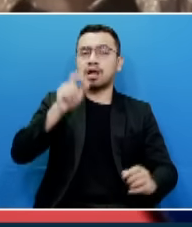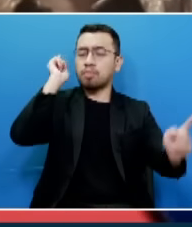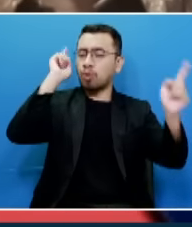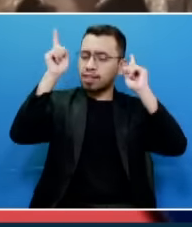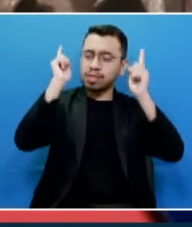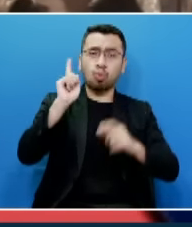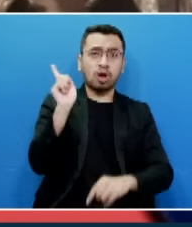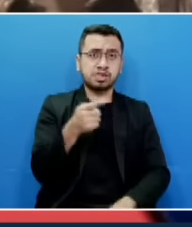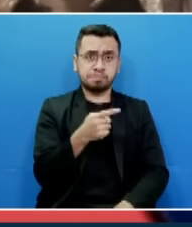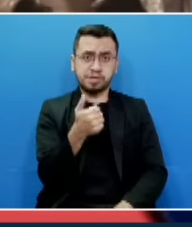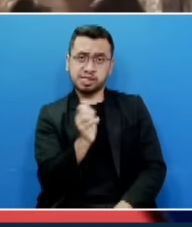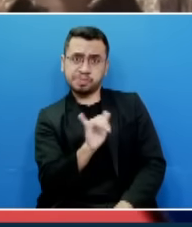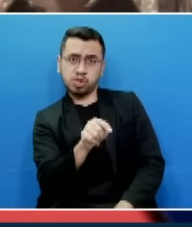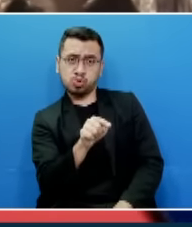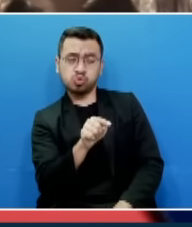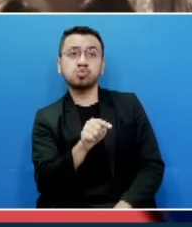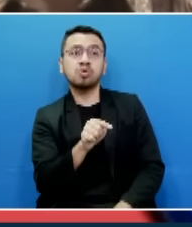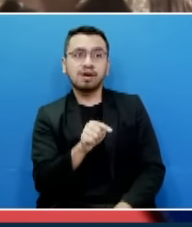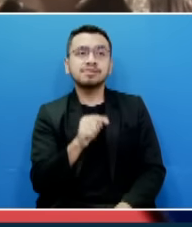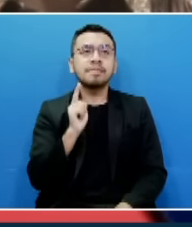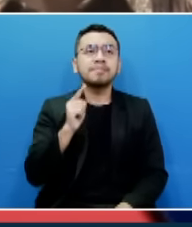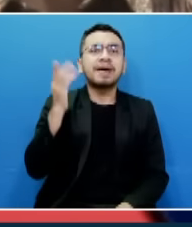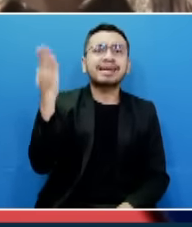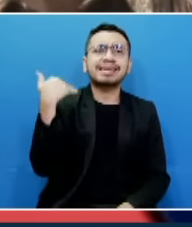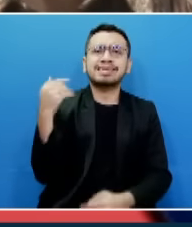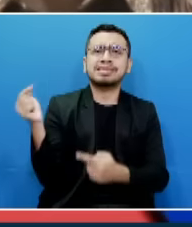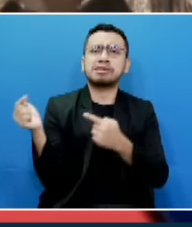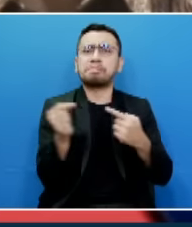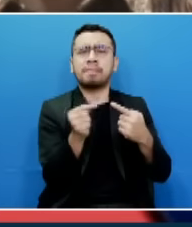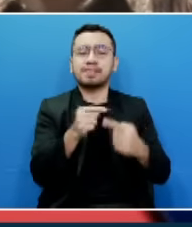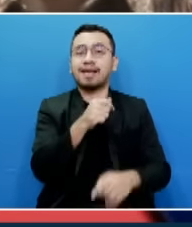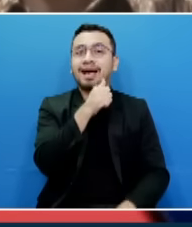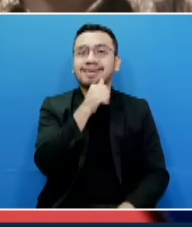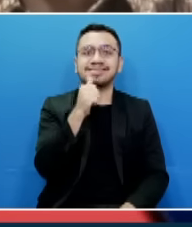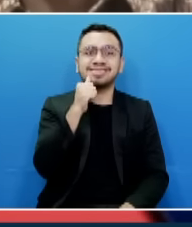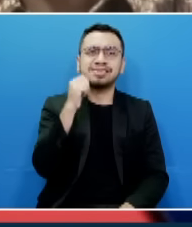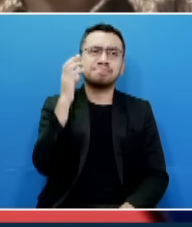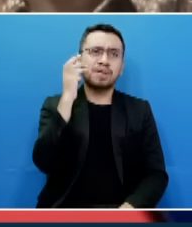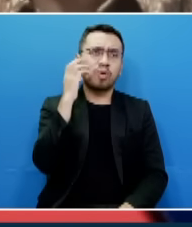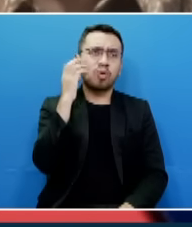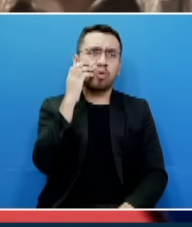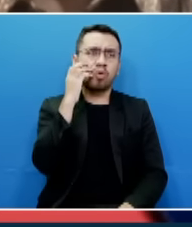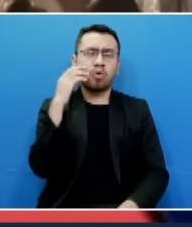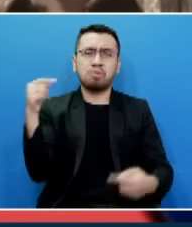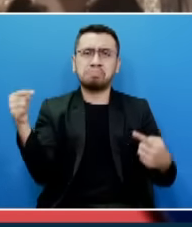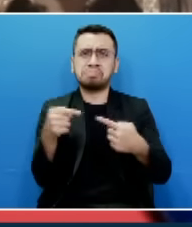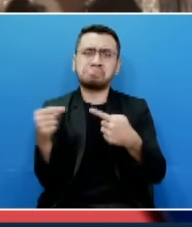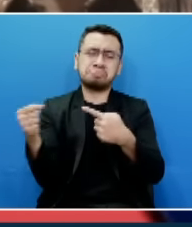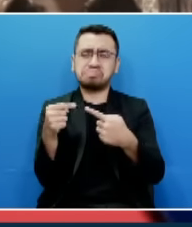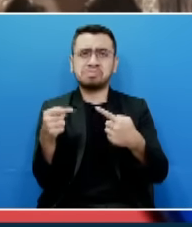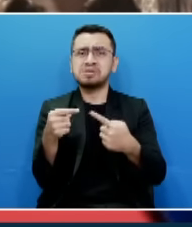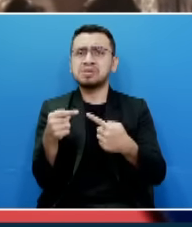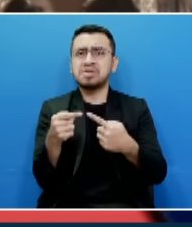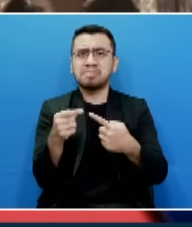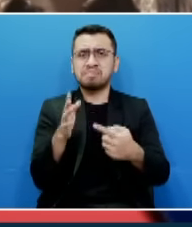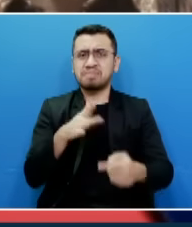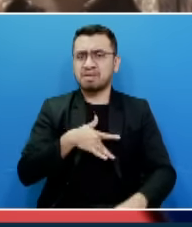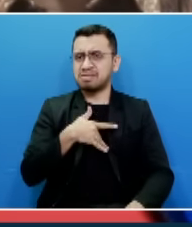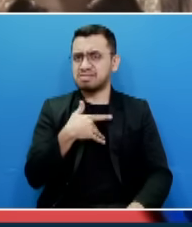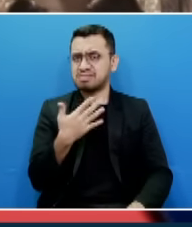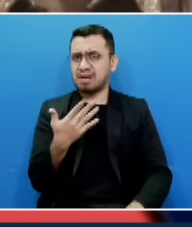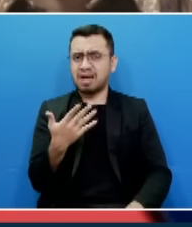kita semua bahwa ini ke antara Prabowo dan juga Anis ini nampaknya ee masih kurang harmonis begitu bahkan ditutup dengan tidak